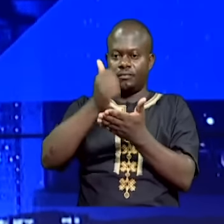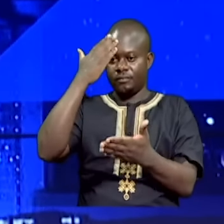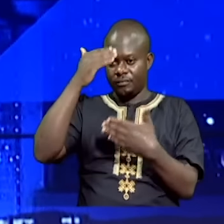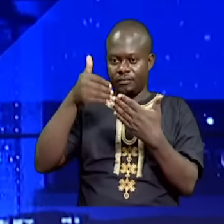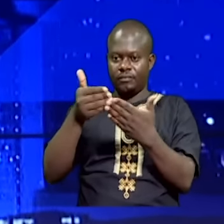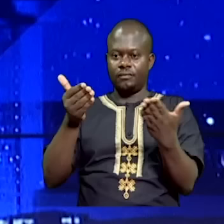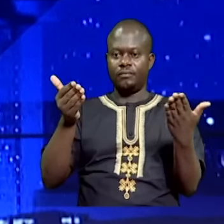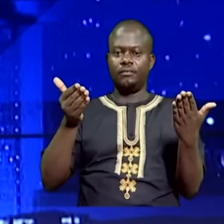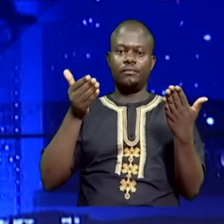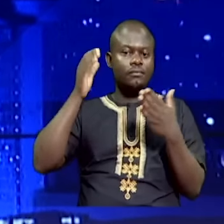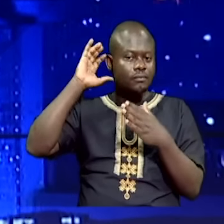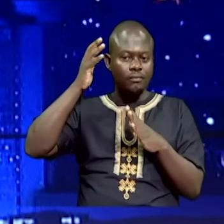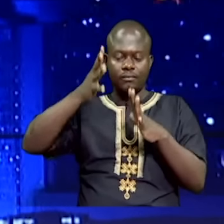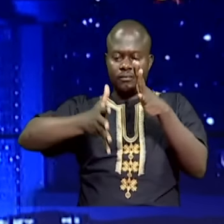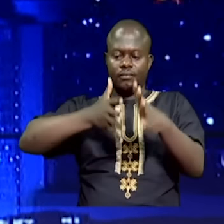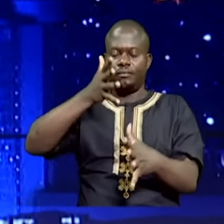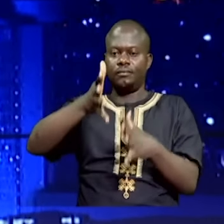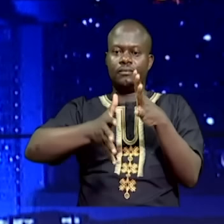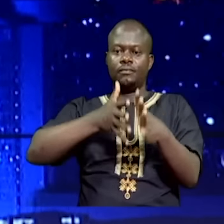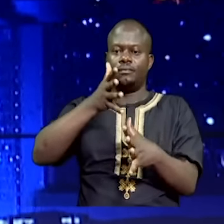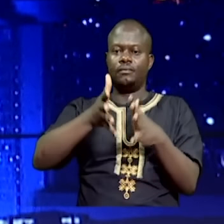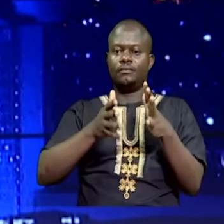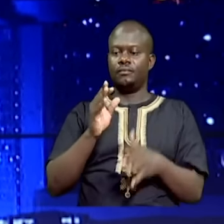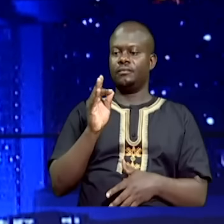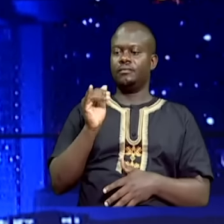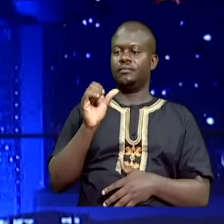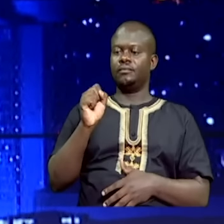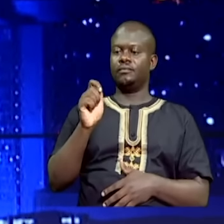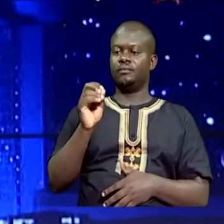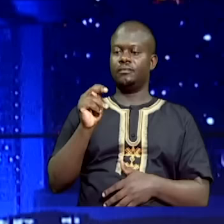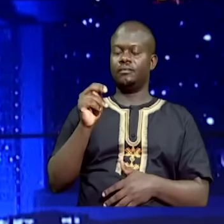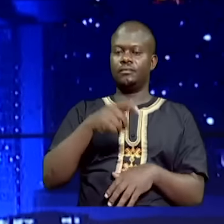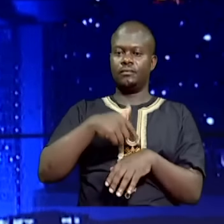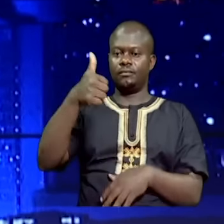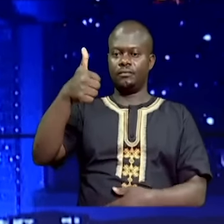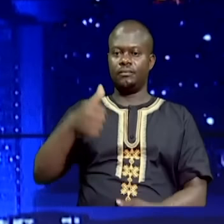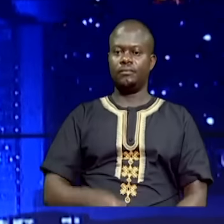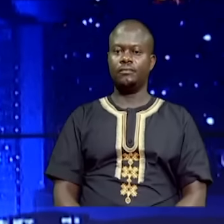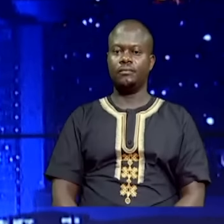aya makuru bayabagezeho muri Mihirwa Marenga ngende Fiston Felix Habineza ibihe byiza